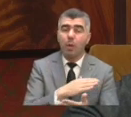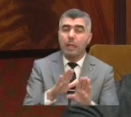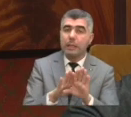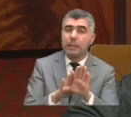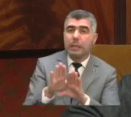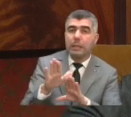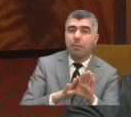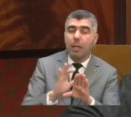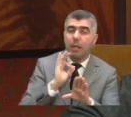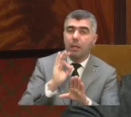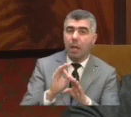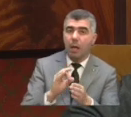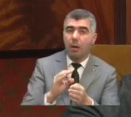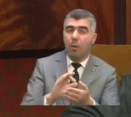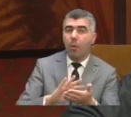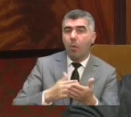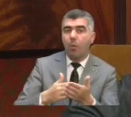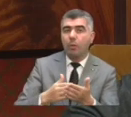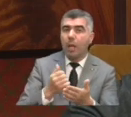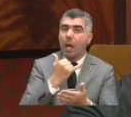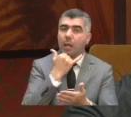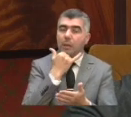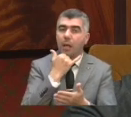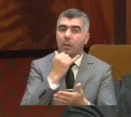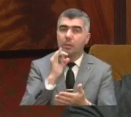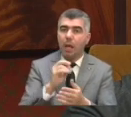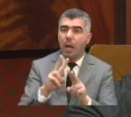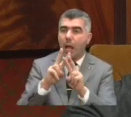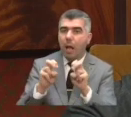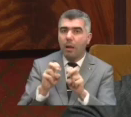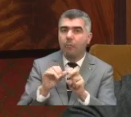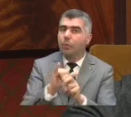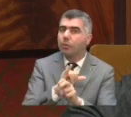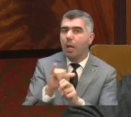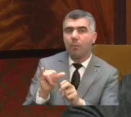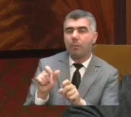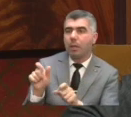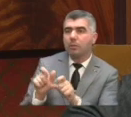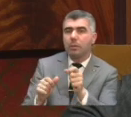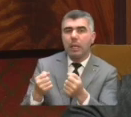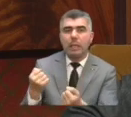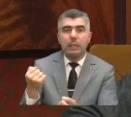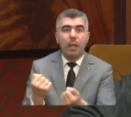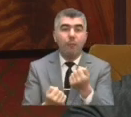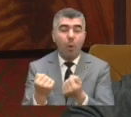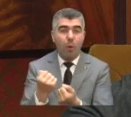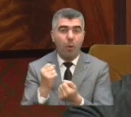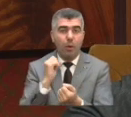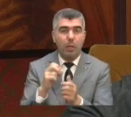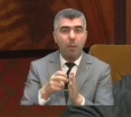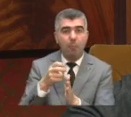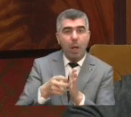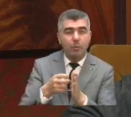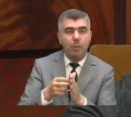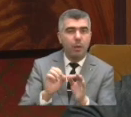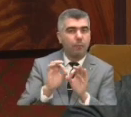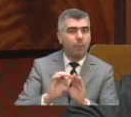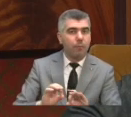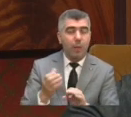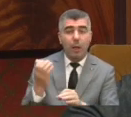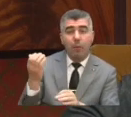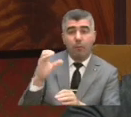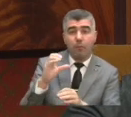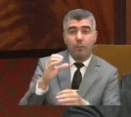ومسؤوليه سوء التدبير ومسؤوليه الخطا، بدل البحث عن اكباش فداء من سائقين ومستخدمين وعمال. صوره المغرب